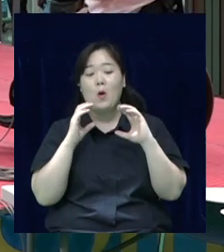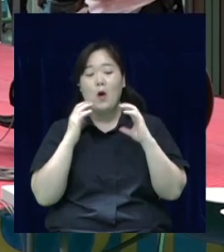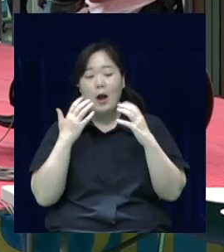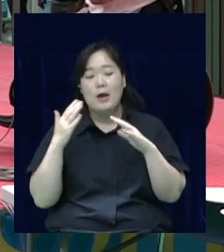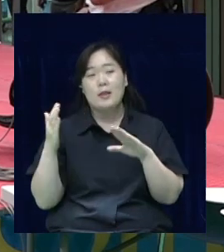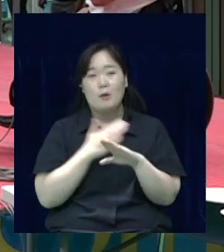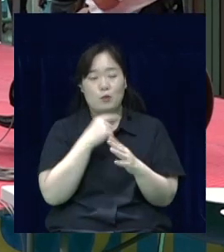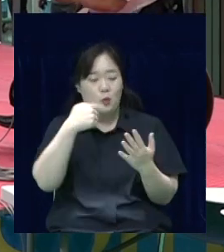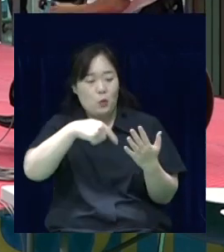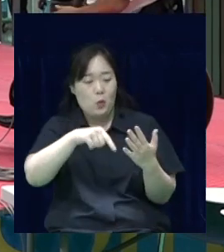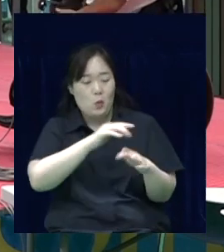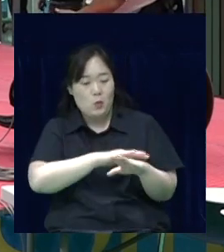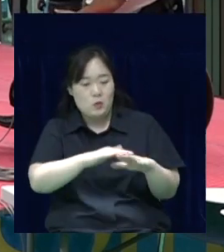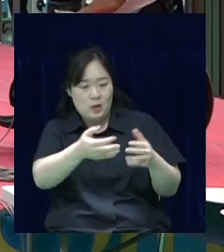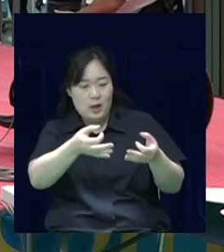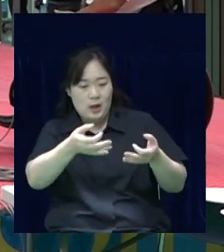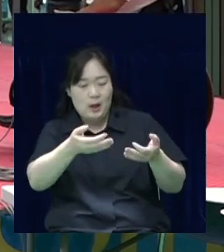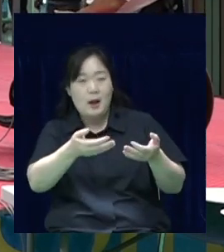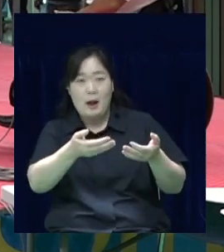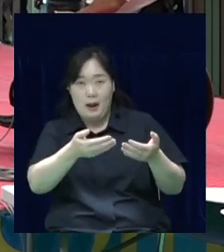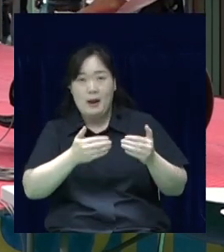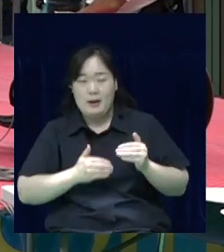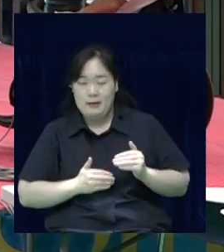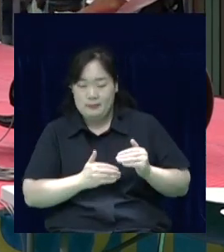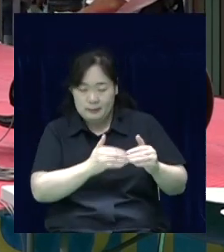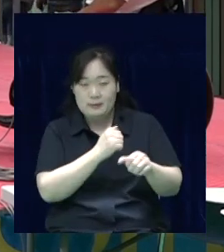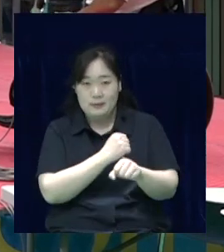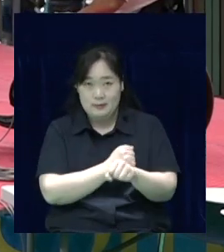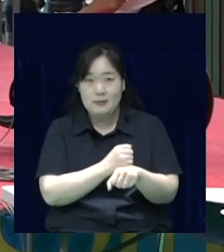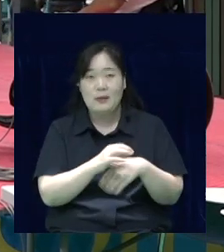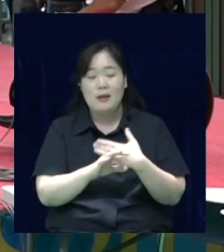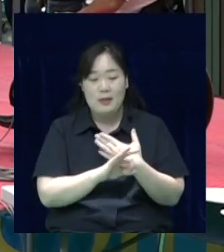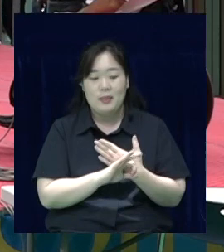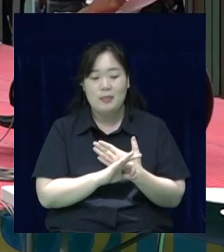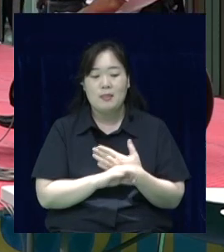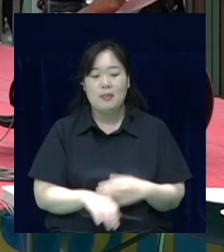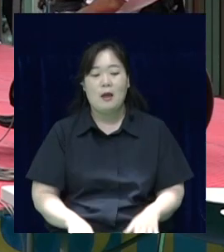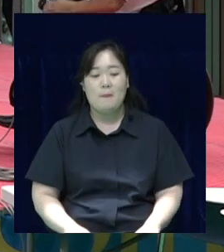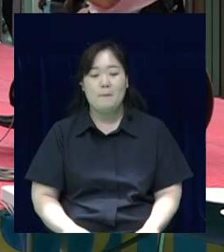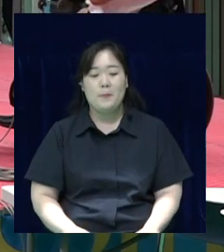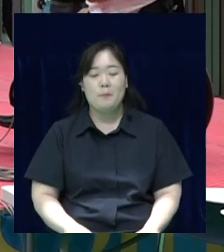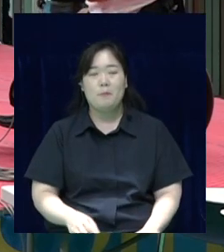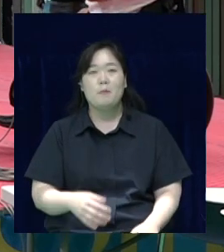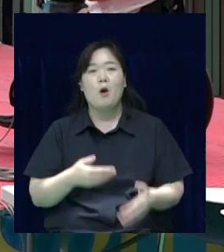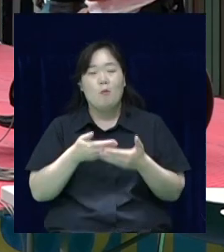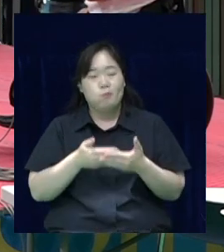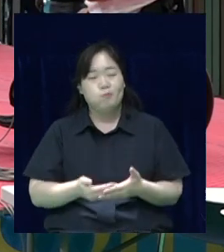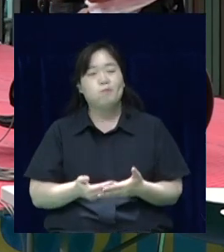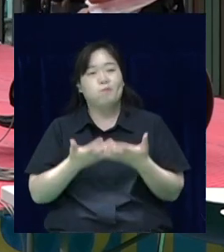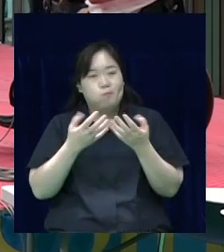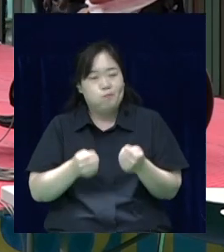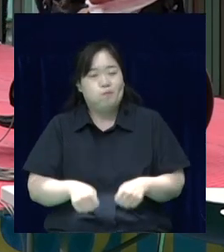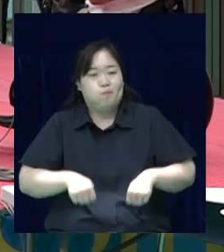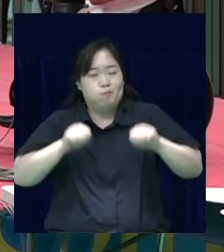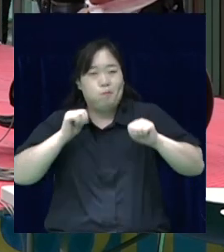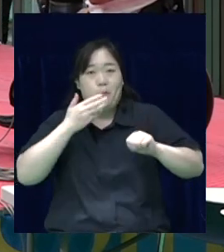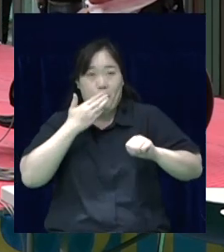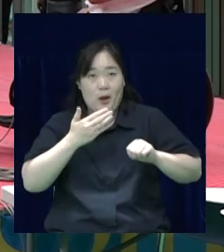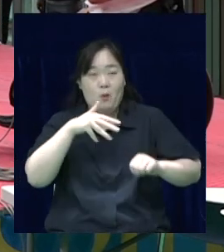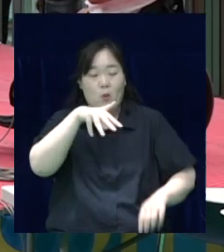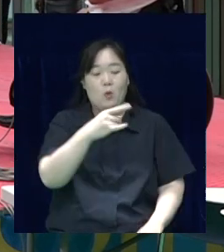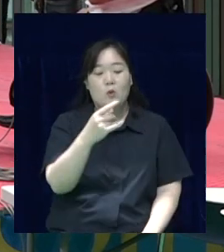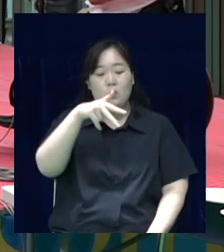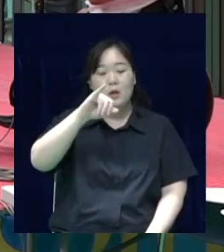잘 발달시키고 유지해왔다면 사실은 60이 되어도 20대의 근력 가질 수 있으니까, 지금 보면 서진곤 선수 같은